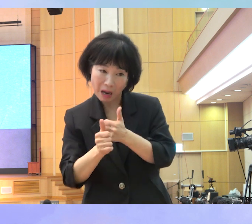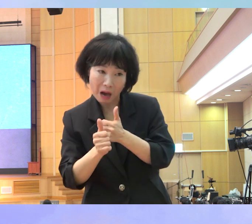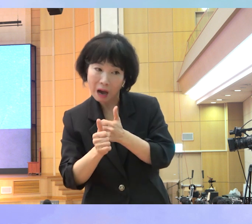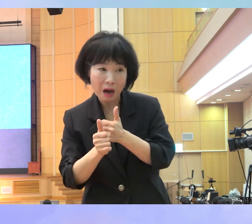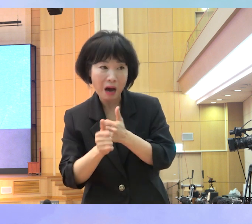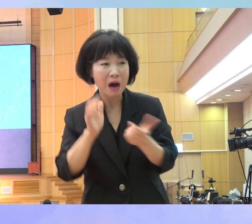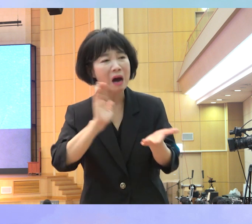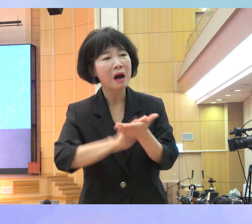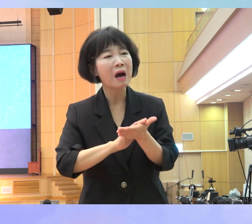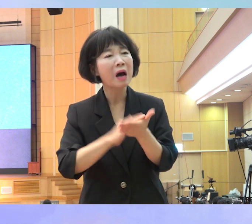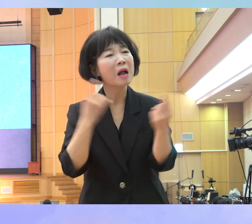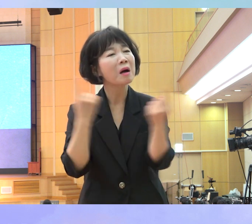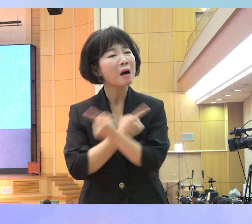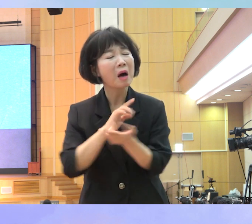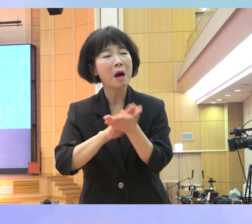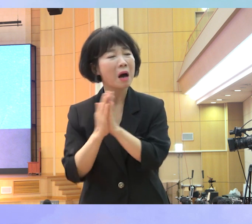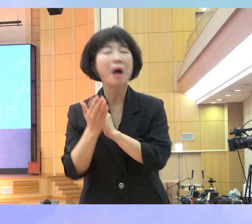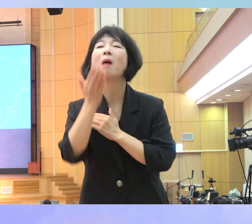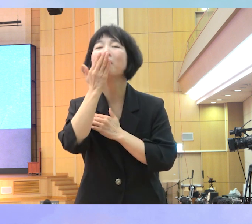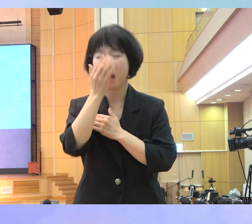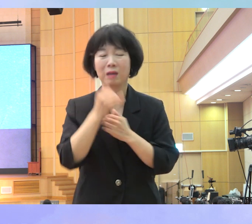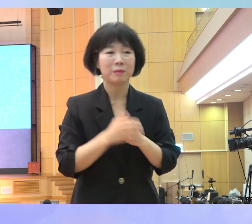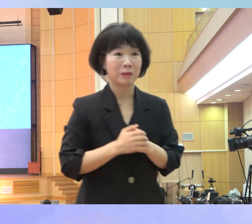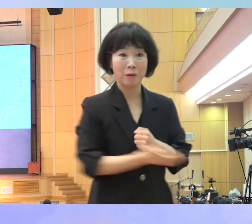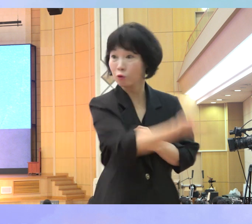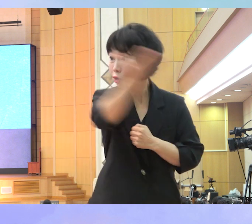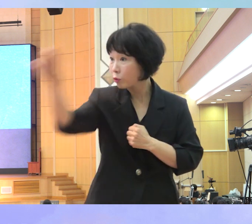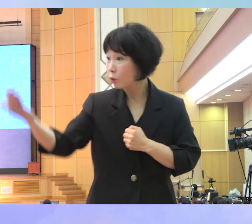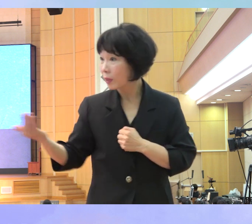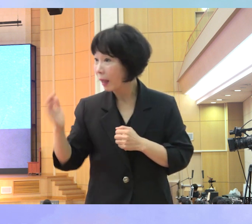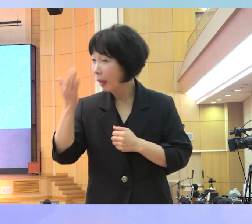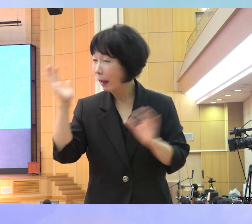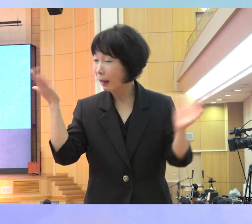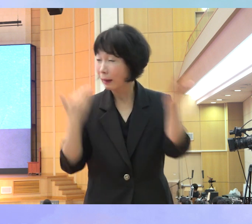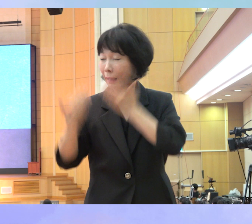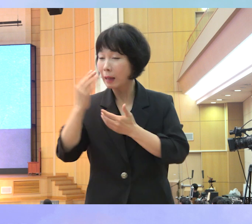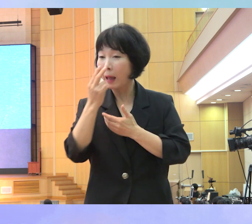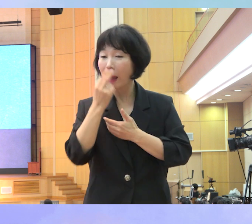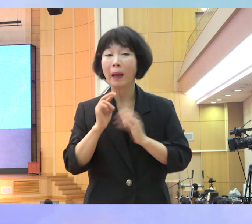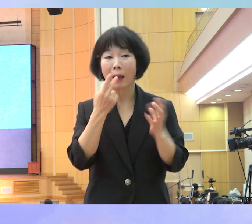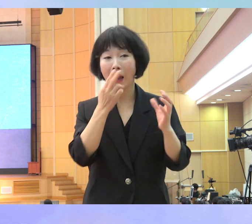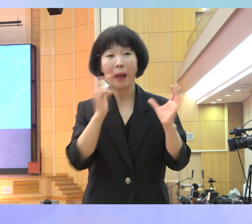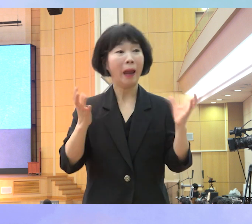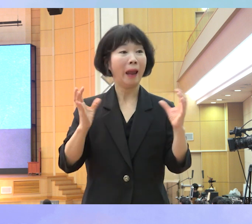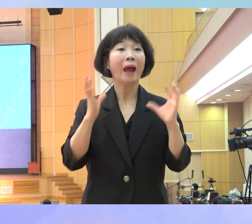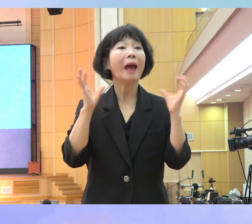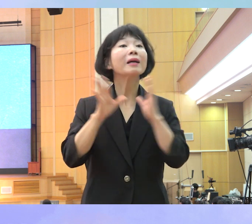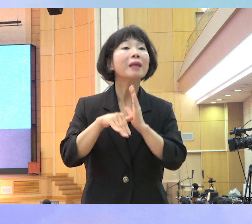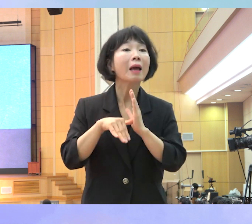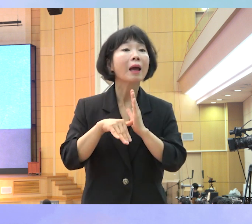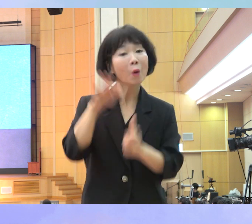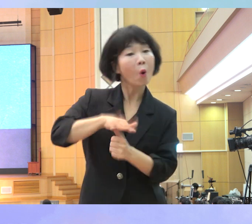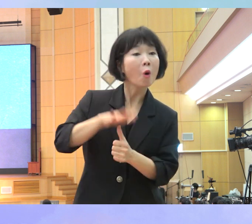변해요. 무슨 얘기냐? 어렸을 때에는 어린아이처럼 말을 합니다.